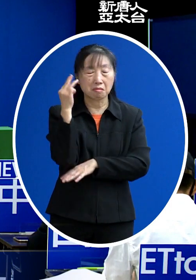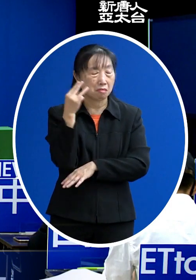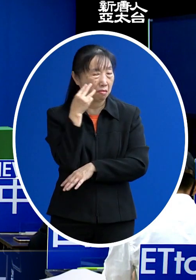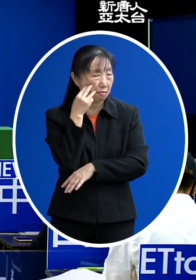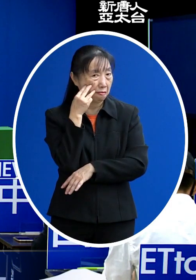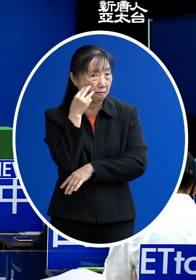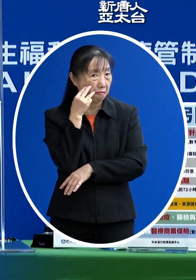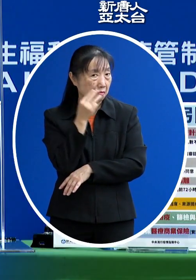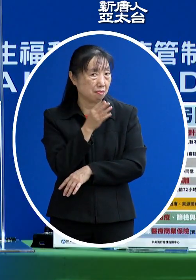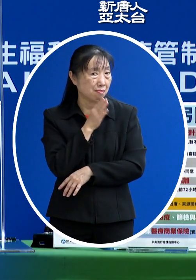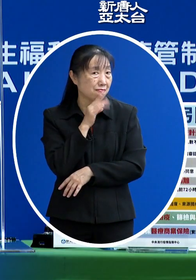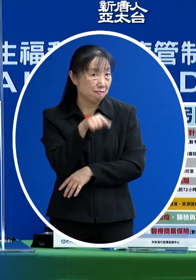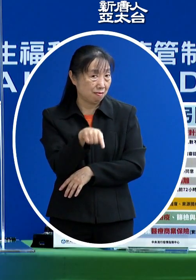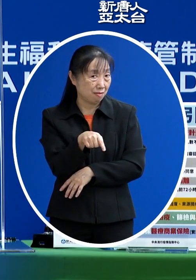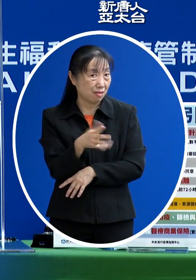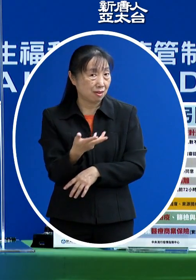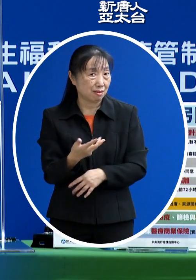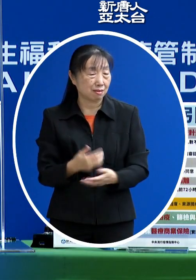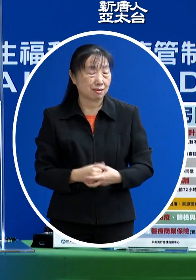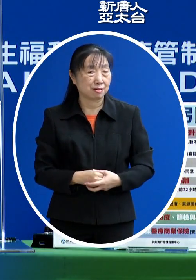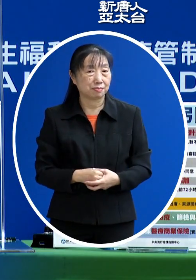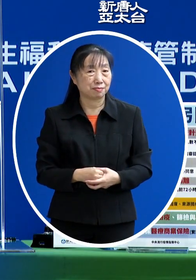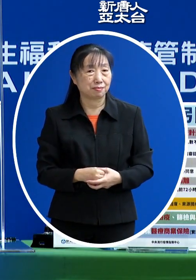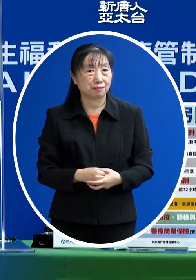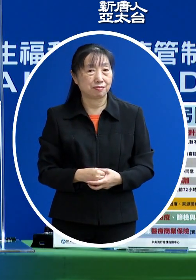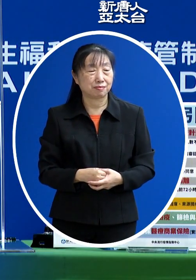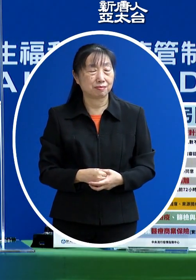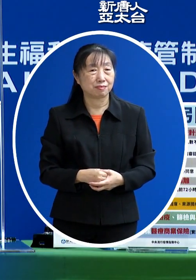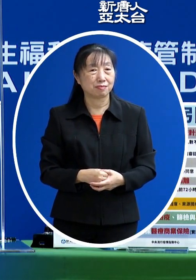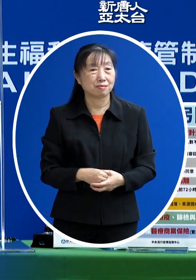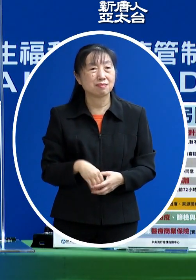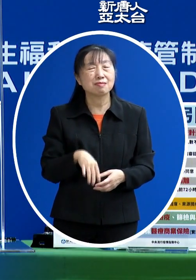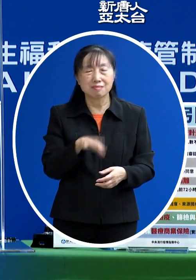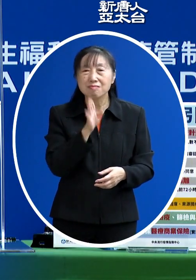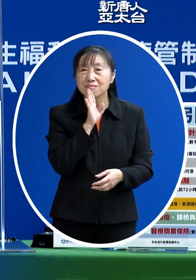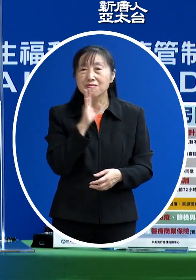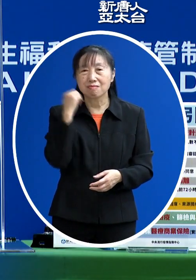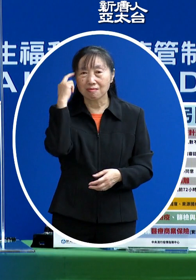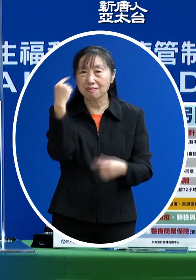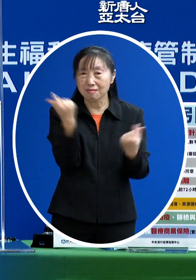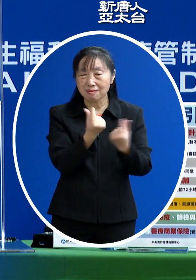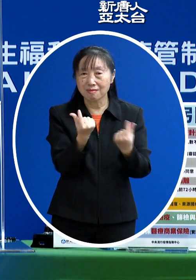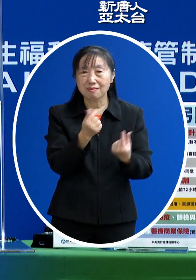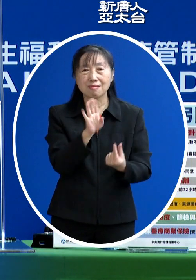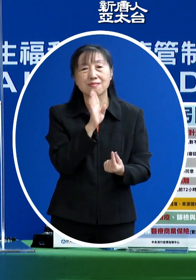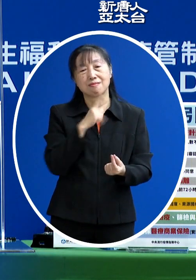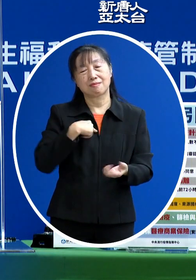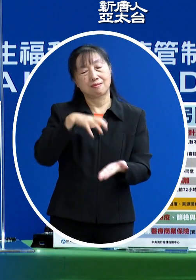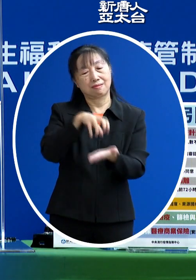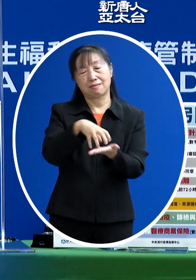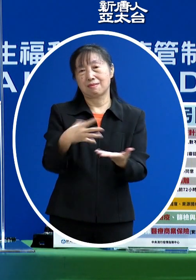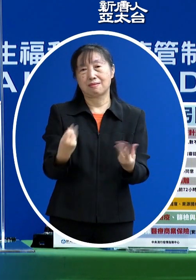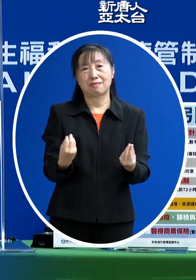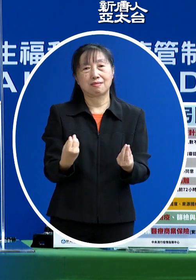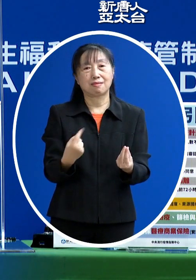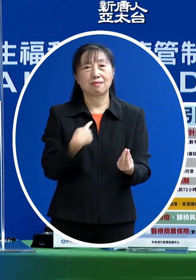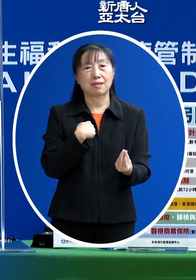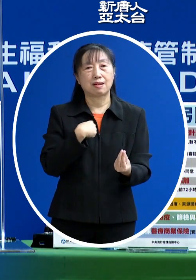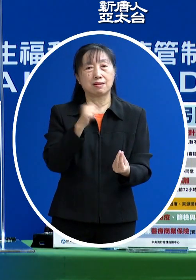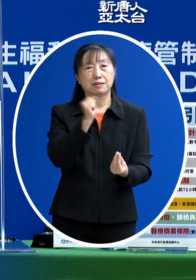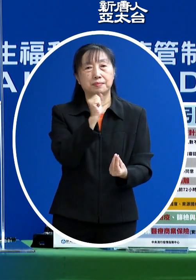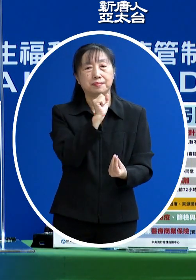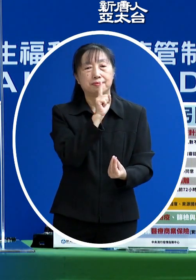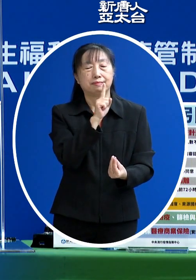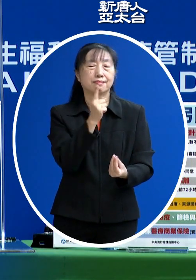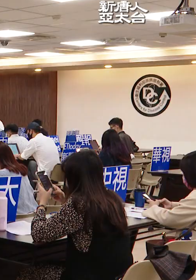怎么看？ 我不是依稀有这些感觉了，但我想说没有这样的证据，我并不能做这样